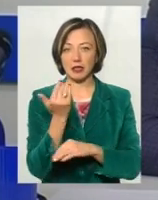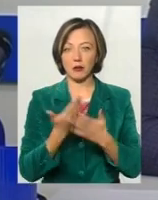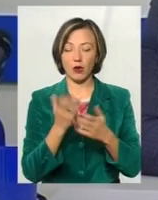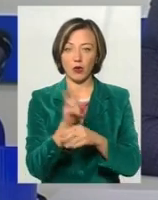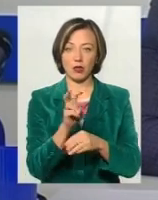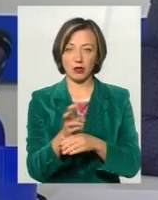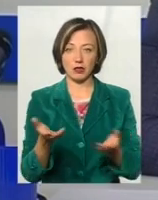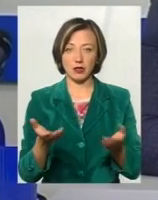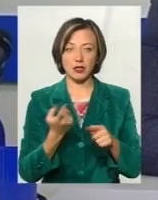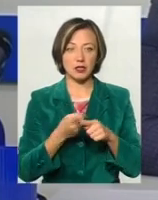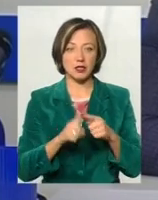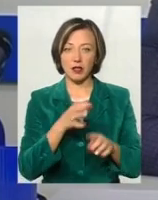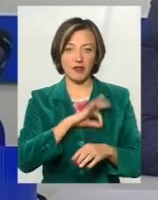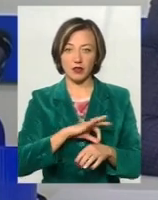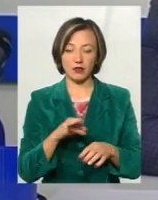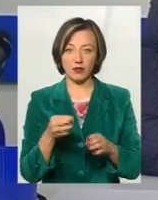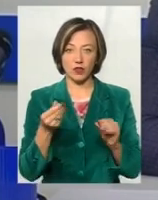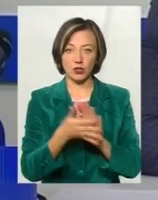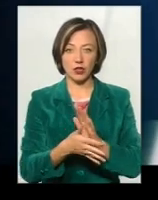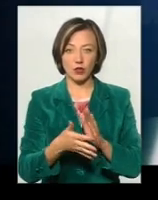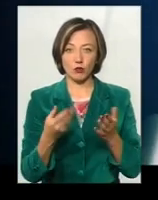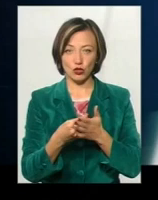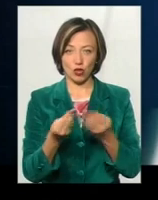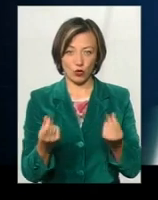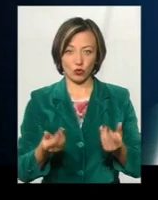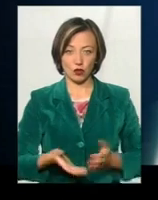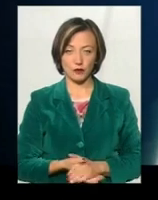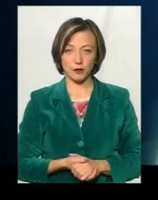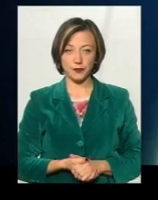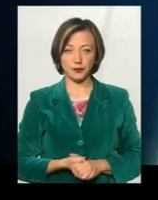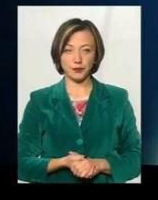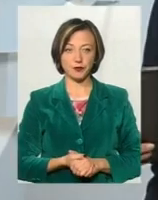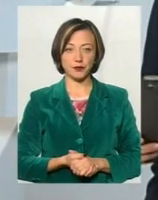наприклад. Це буде неефективне використання бюджетних коштів.